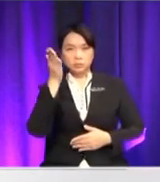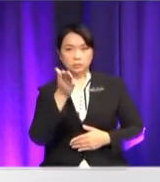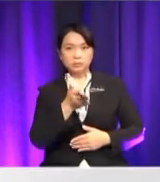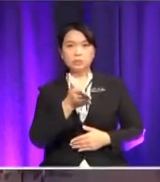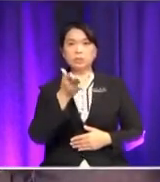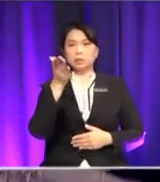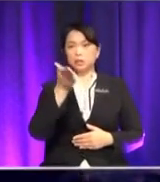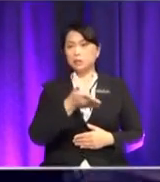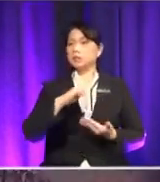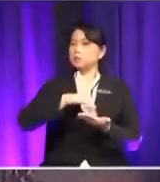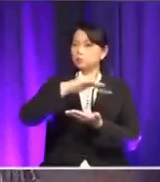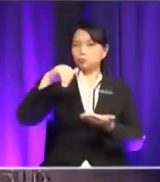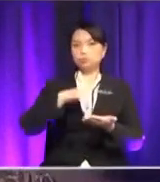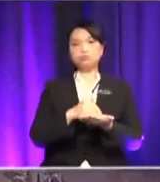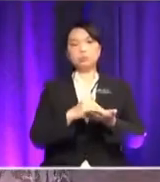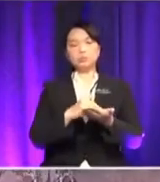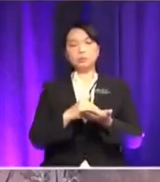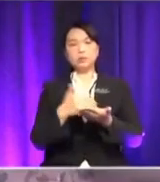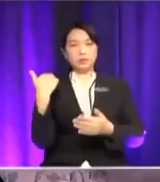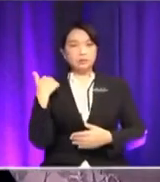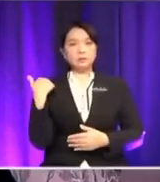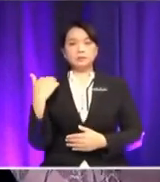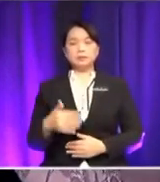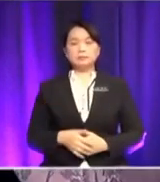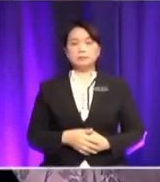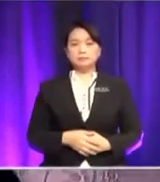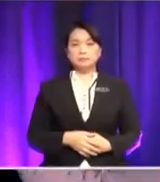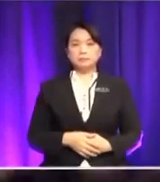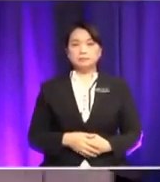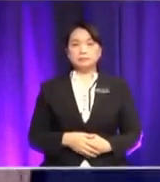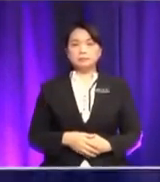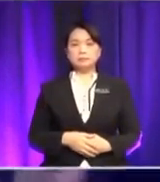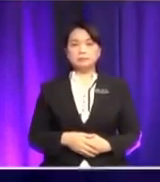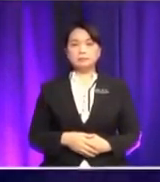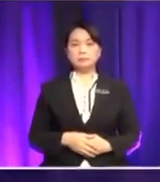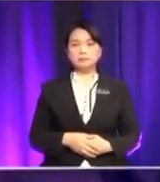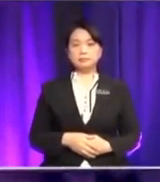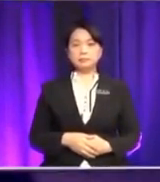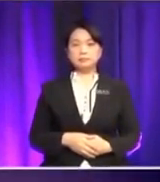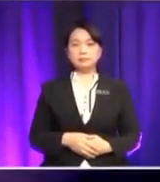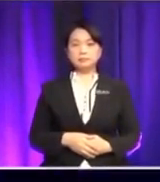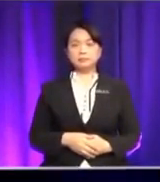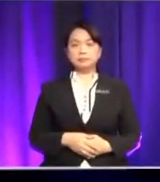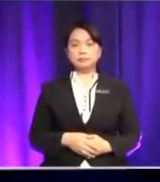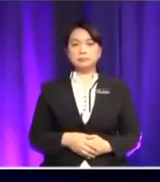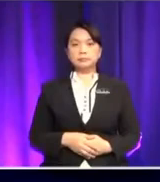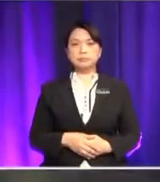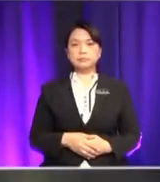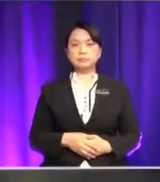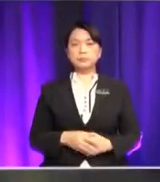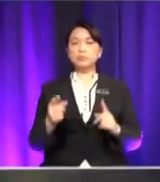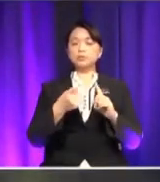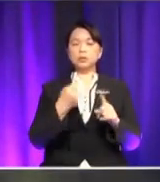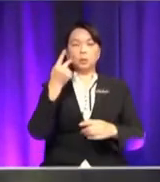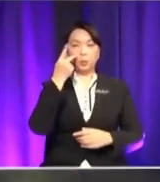belakang Sisi kiri sisi kanan semuanya ada kecil runan Oke dayang jadi model